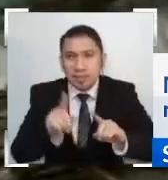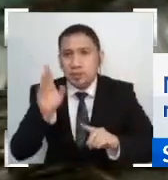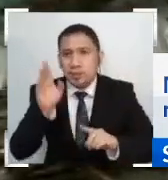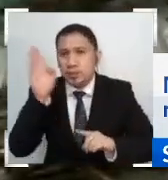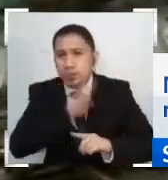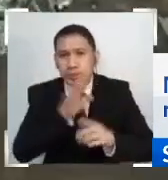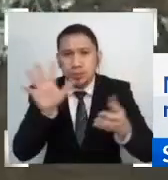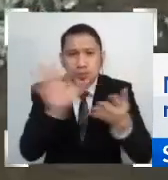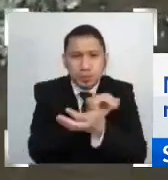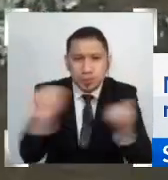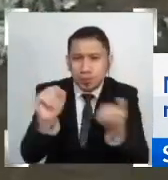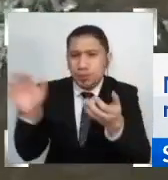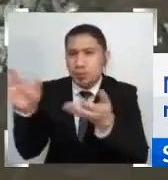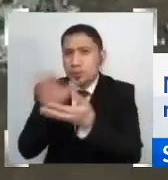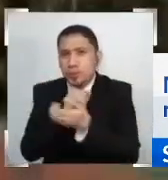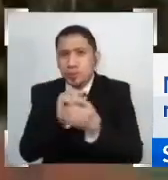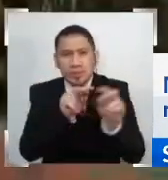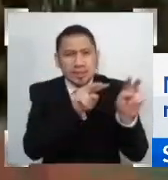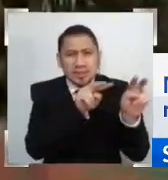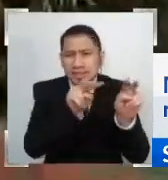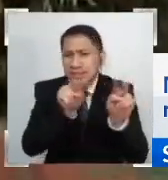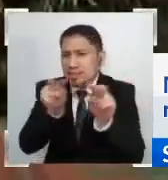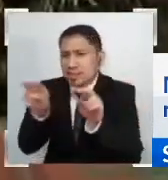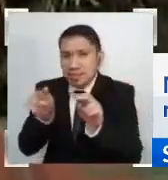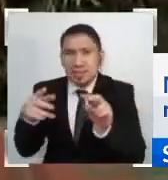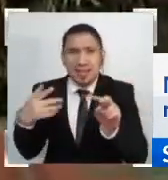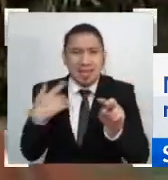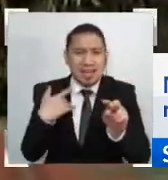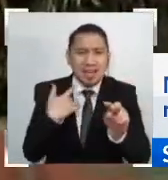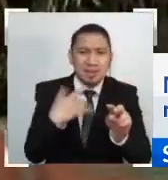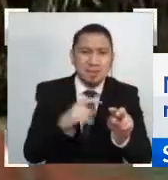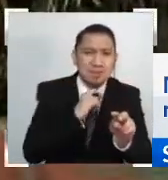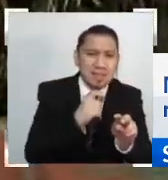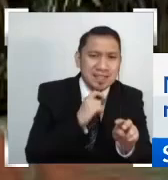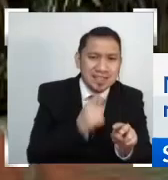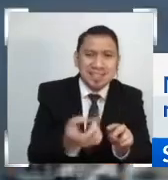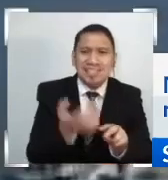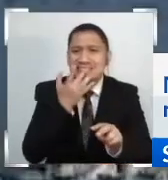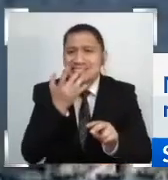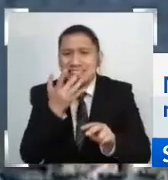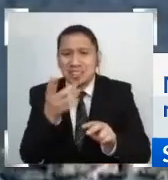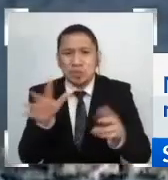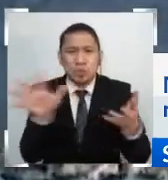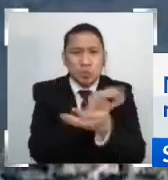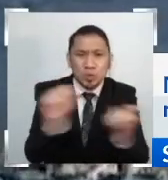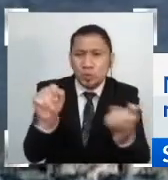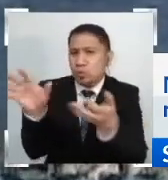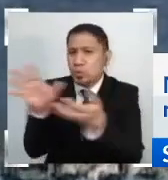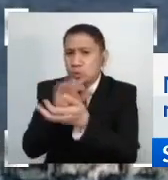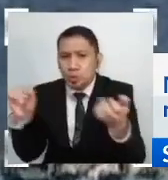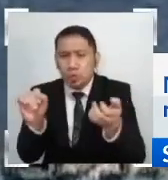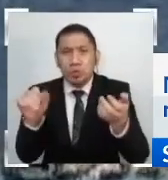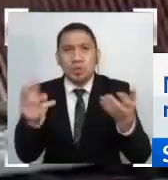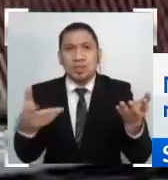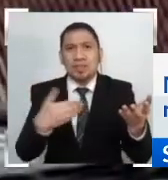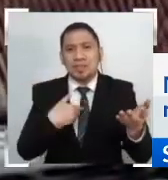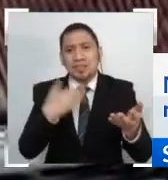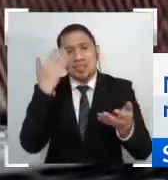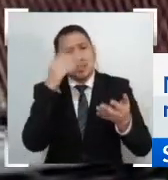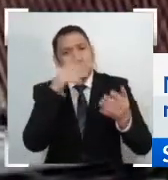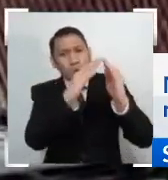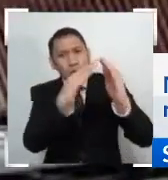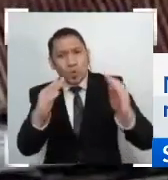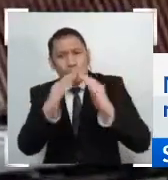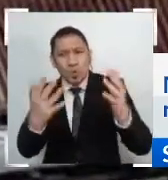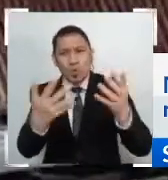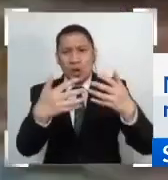lumingon, nagkalat ang bubog, bakal, sanga at simento. Hindi mabilang ang mga bahay na tinalupan